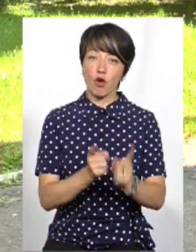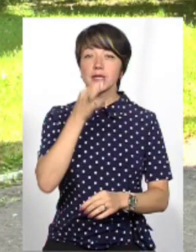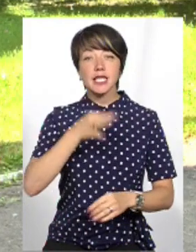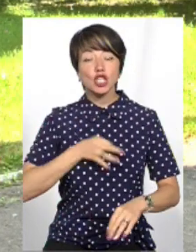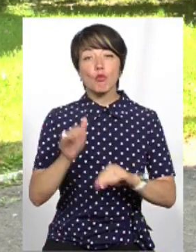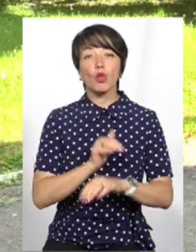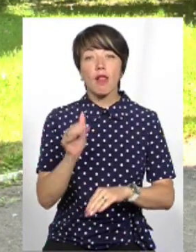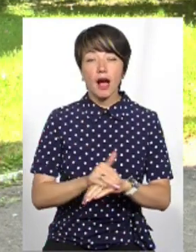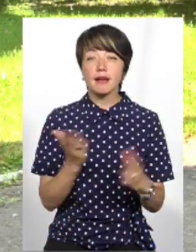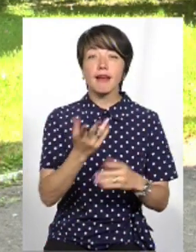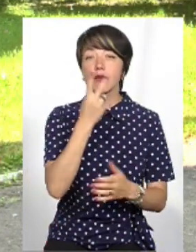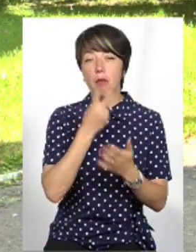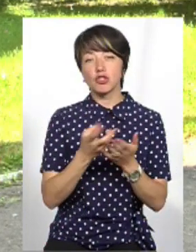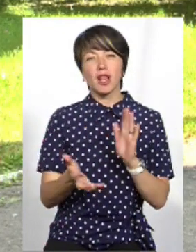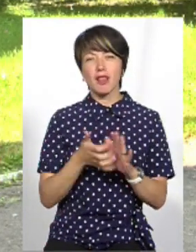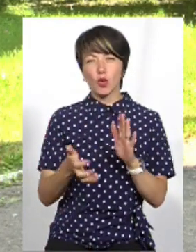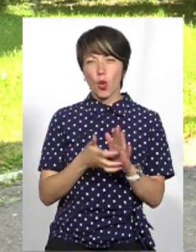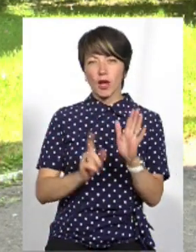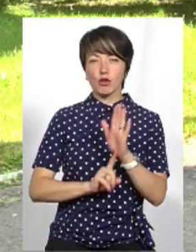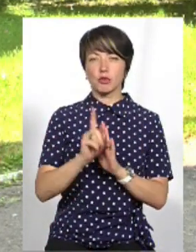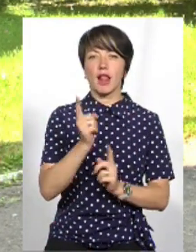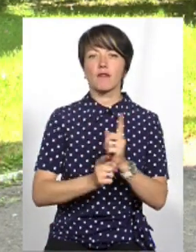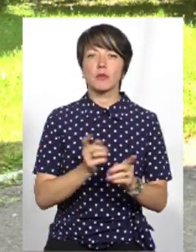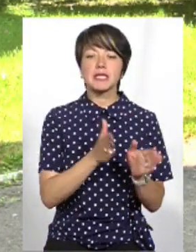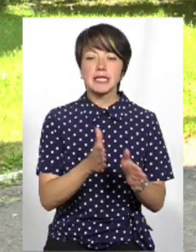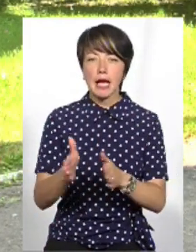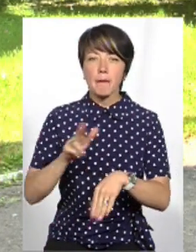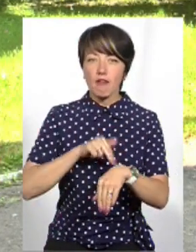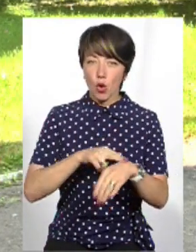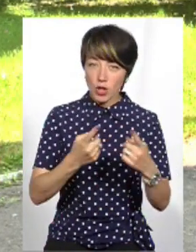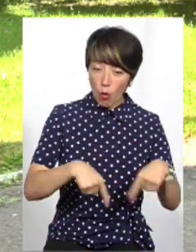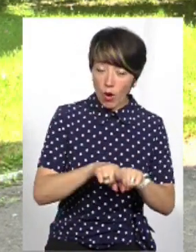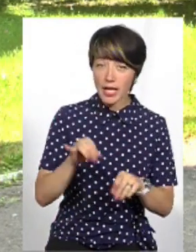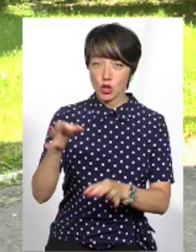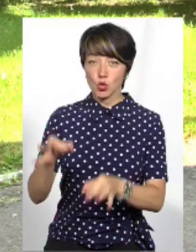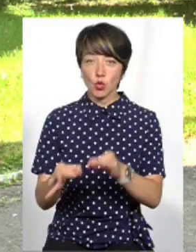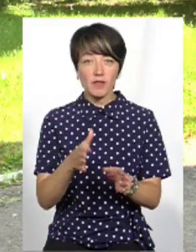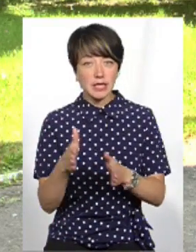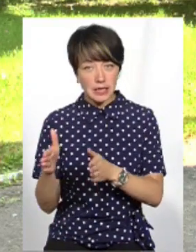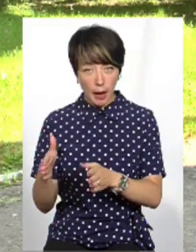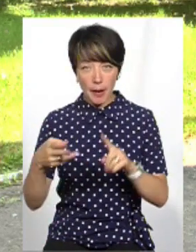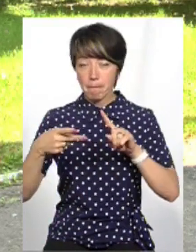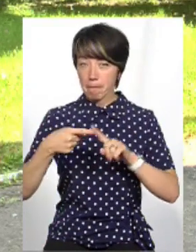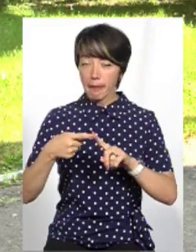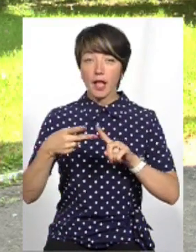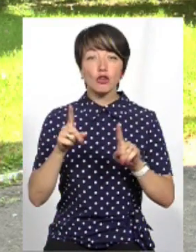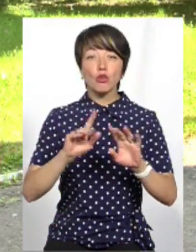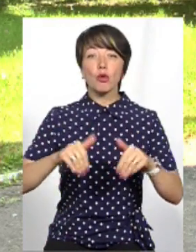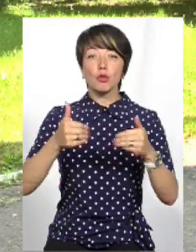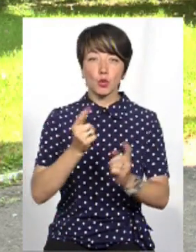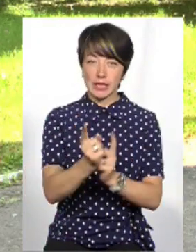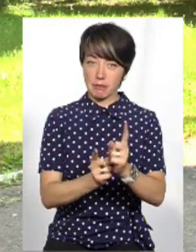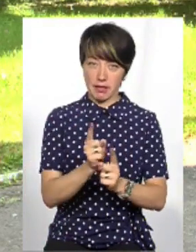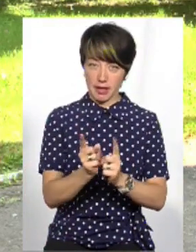будь ласка, які ви бачите недоліки у розпочатих реформах в системі правоохоронних органів та судовій системі, і що саме ви пропонуєте